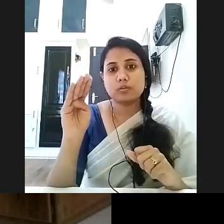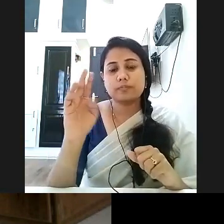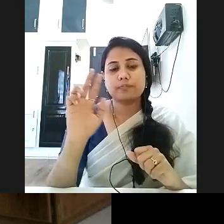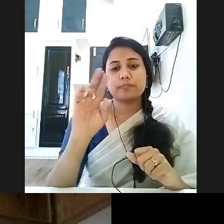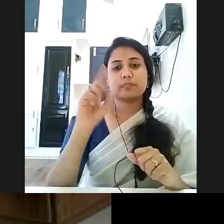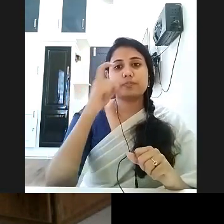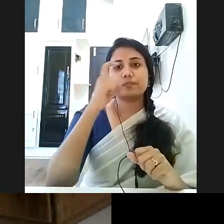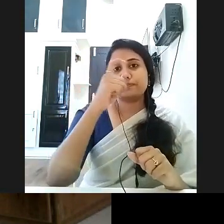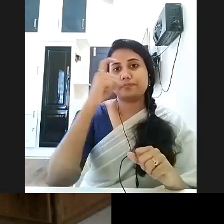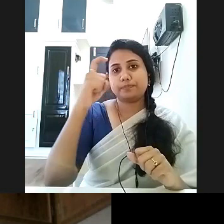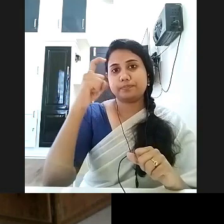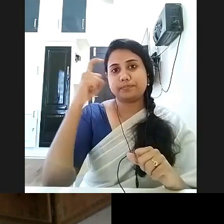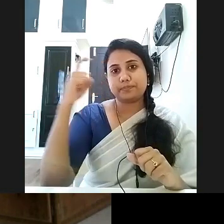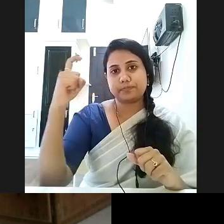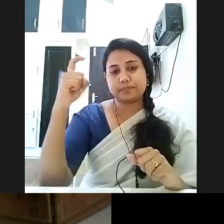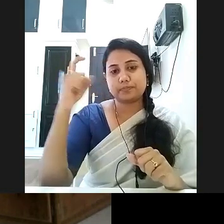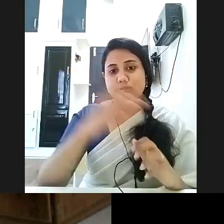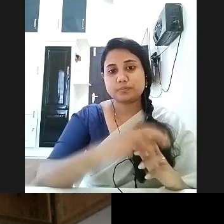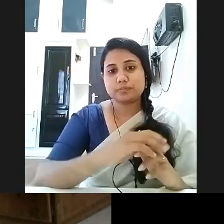777.